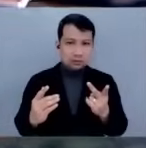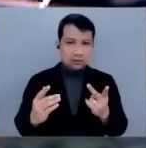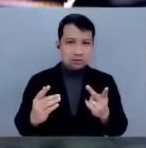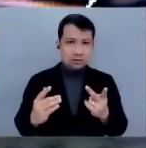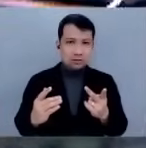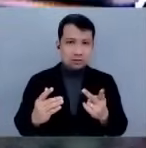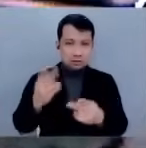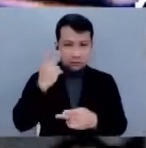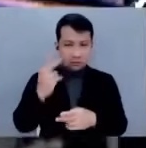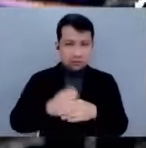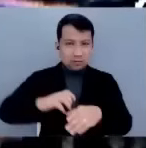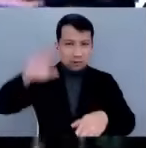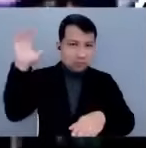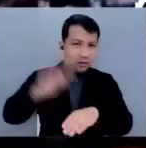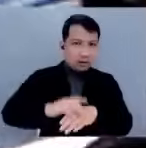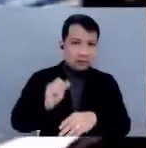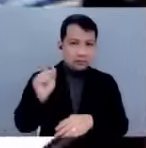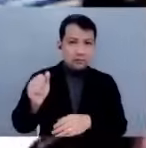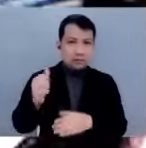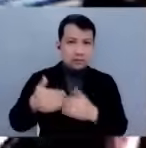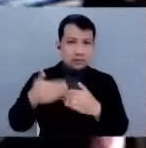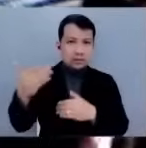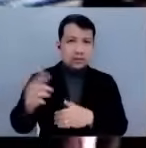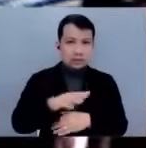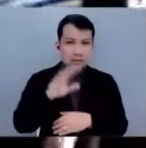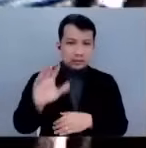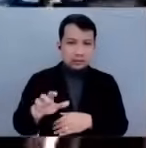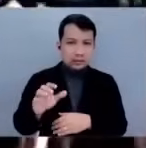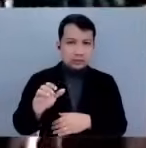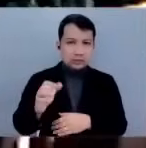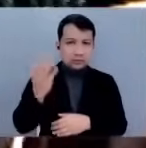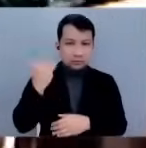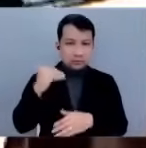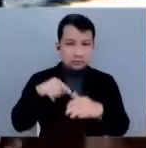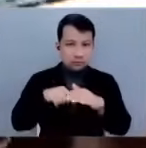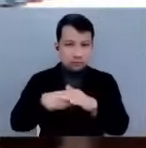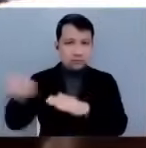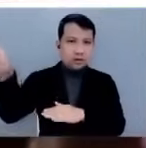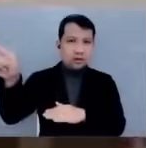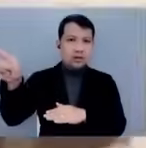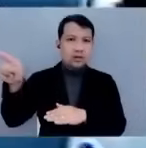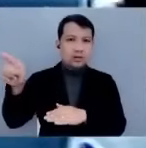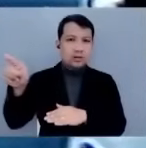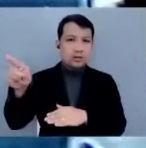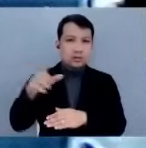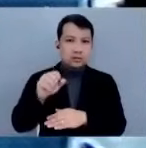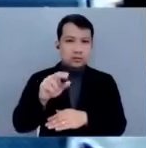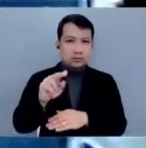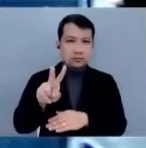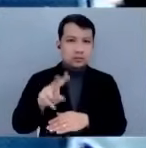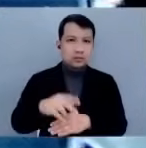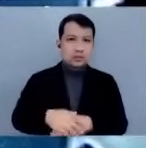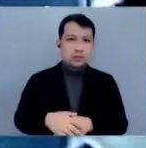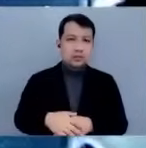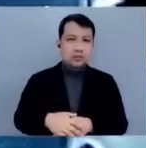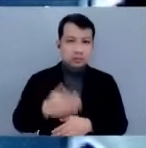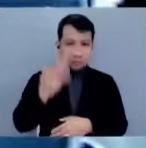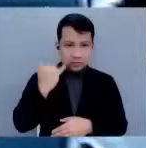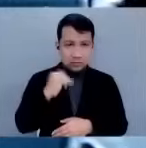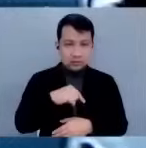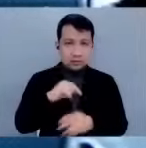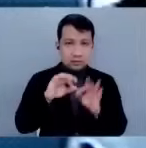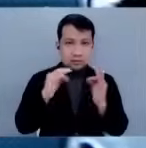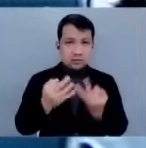na pinagpapalo ang harapan ng sasakyan. Pero humarurot pa rin ang SUV. Ayon sa kaanak ng